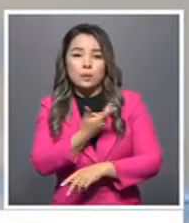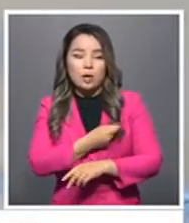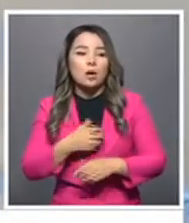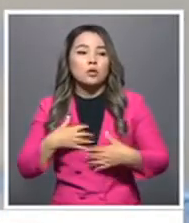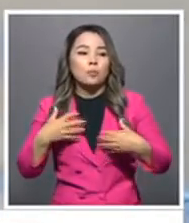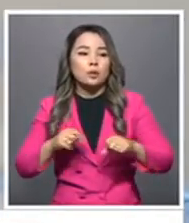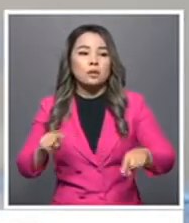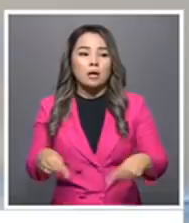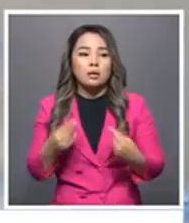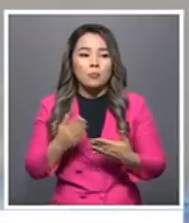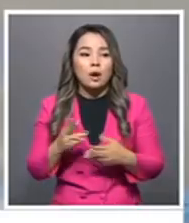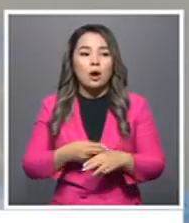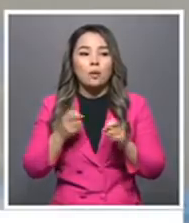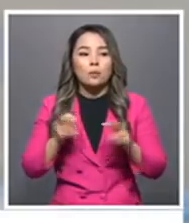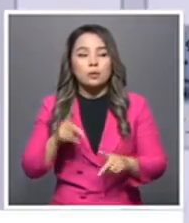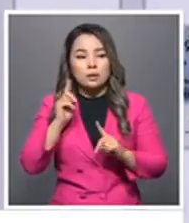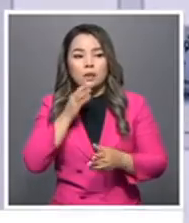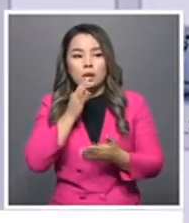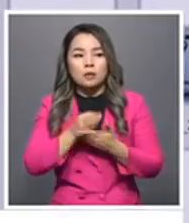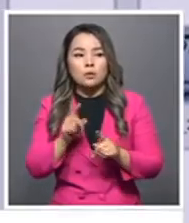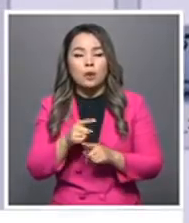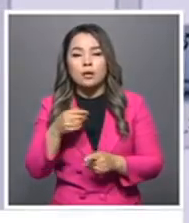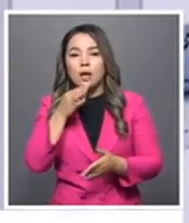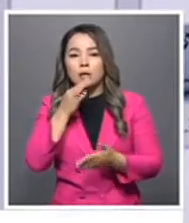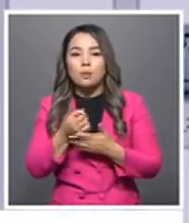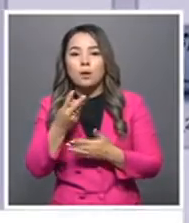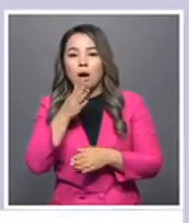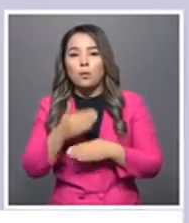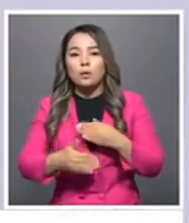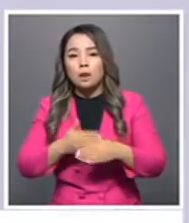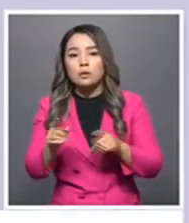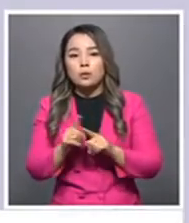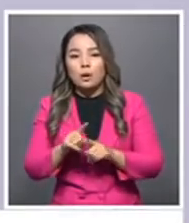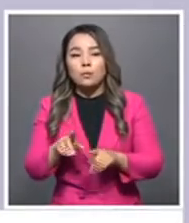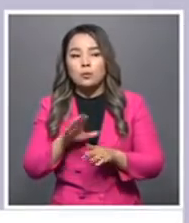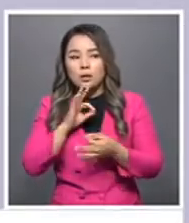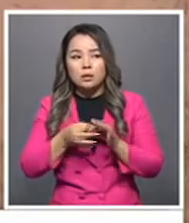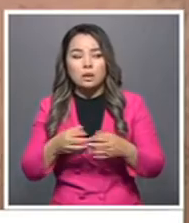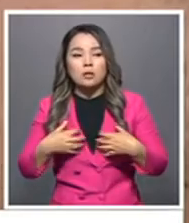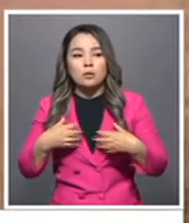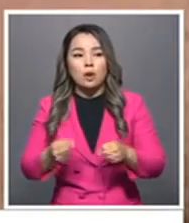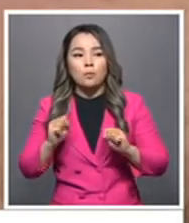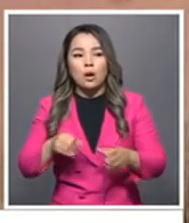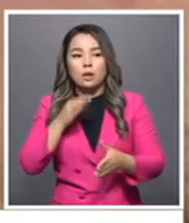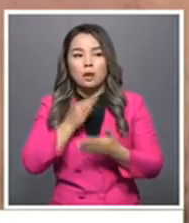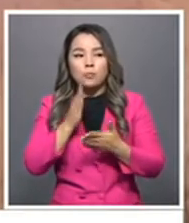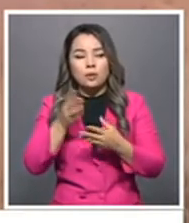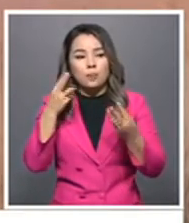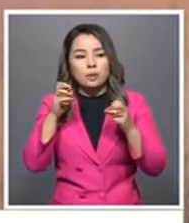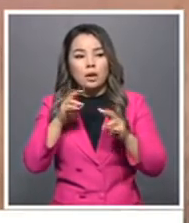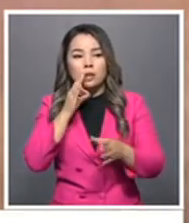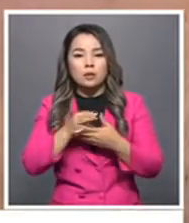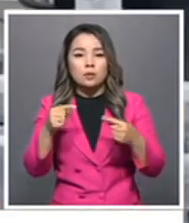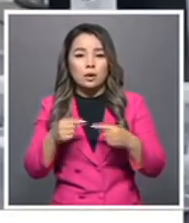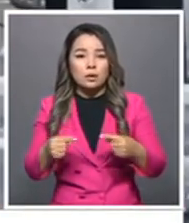өзінің қауіпсіздігін байқатып, жанама әсерінің де біршама уақыттан кейін ғайып болатынын көрсеткен. Модерна өкілдері